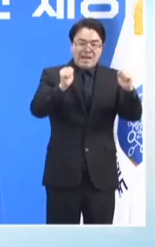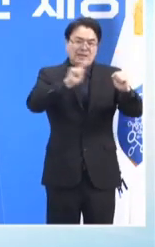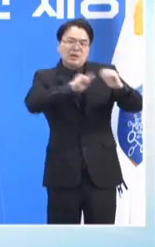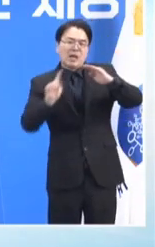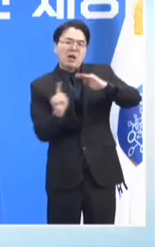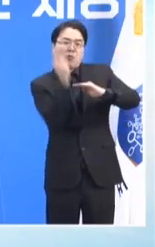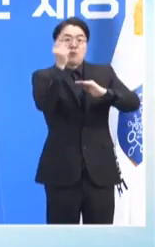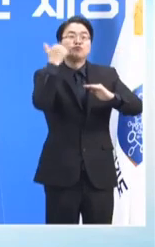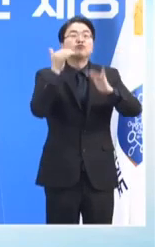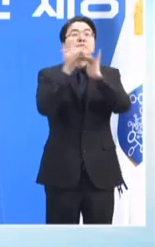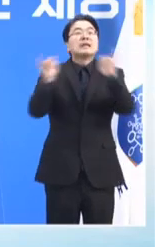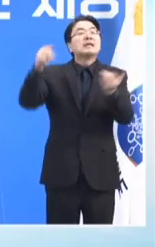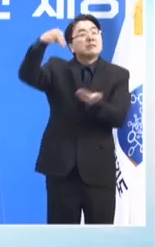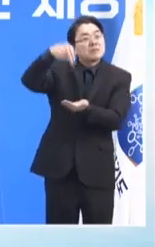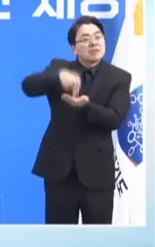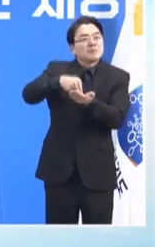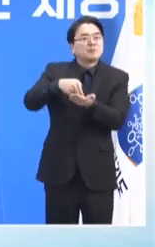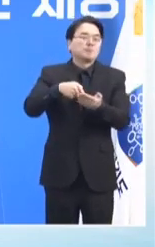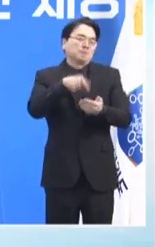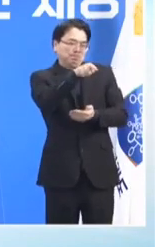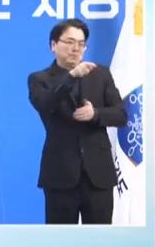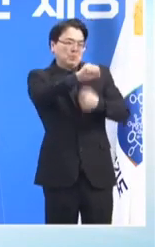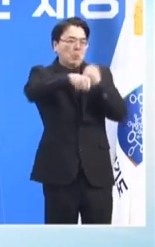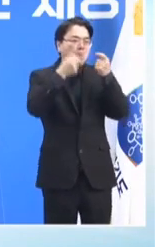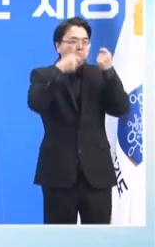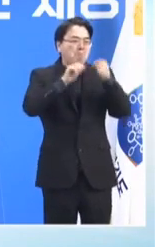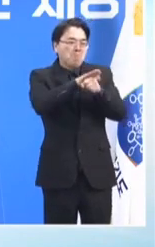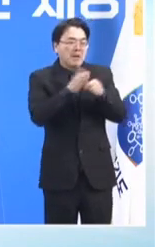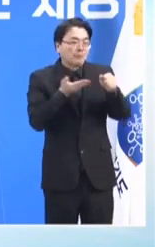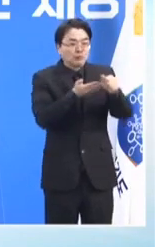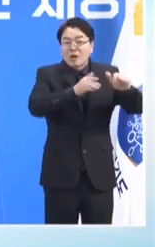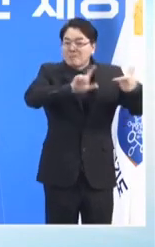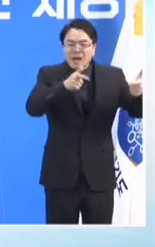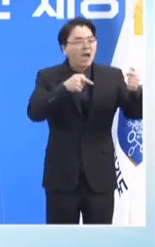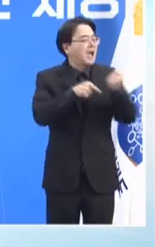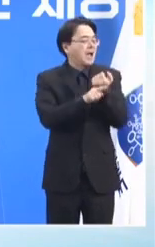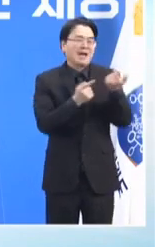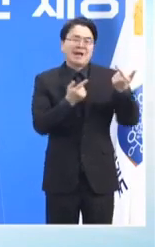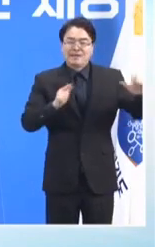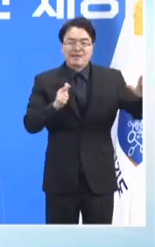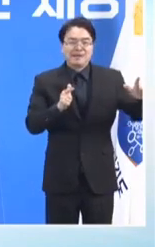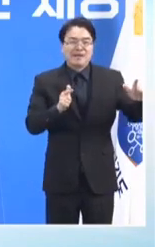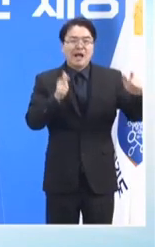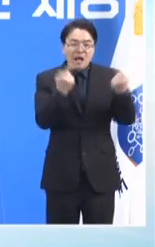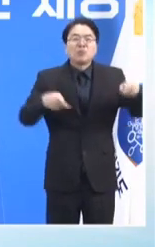베푸는 선택적 측은지심이 아닌 동등한 생태계 구성원으로서